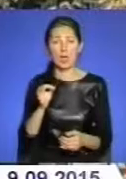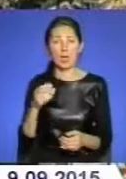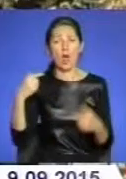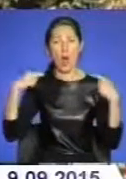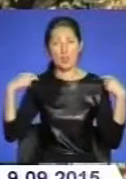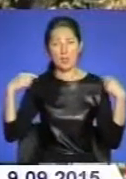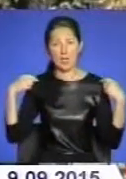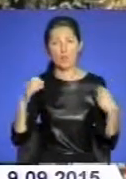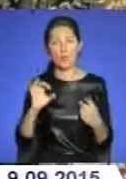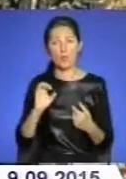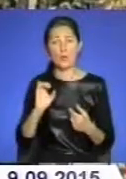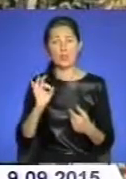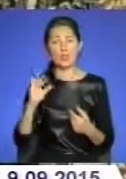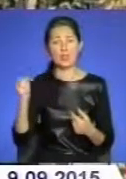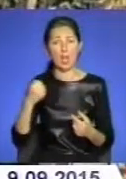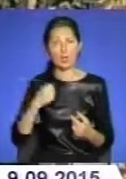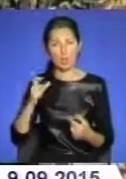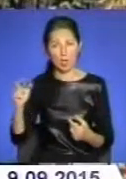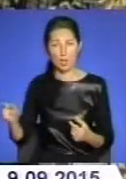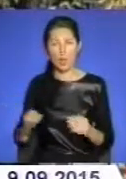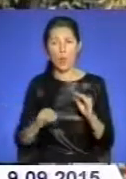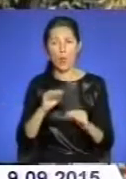офіцерському, сержантському, солдатському складу